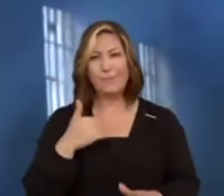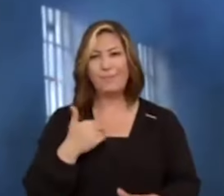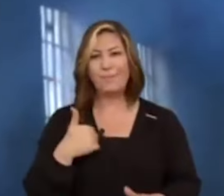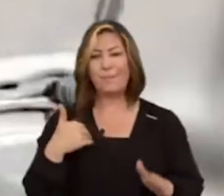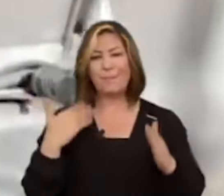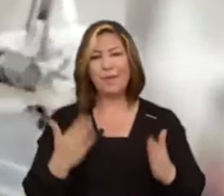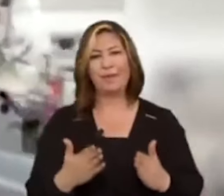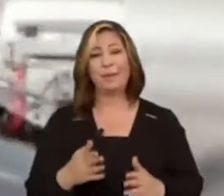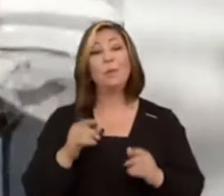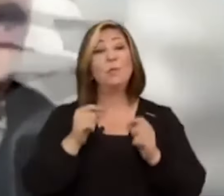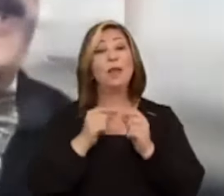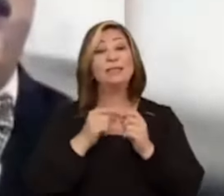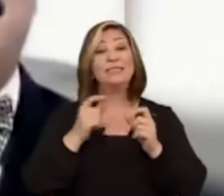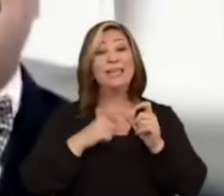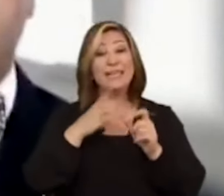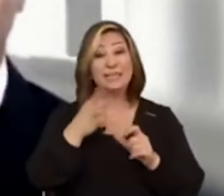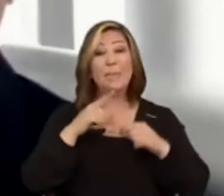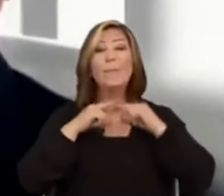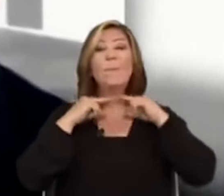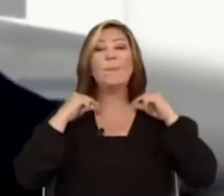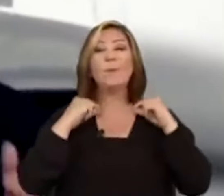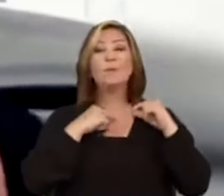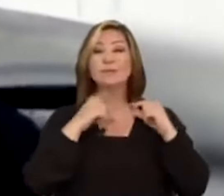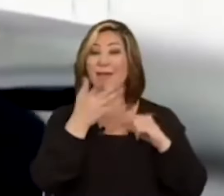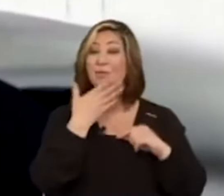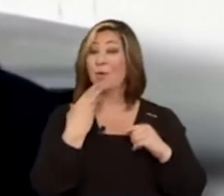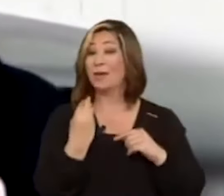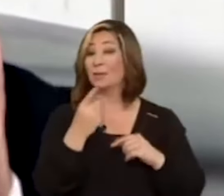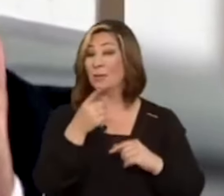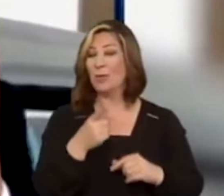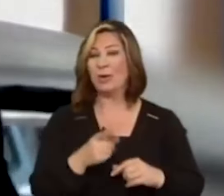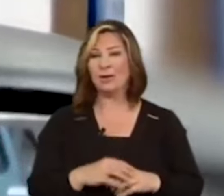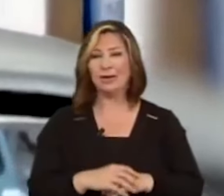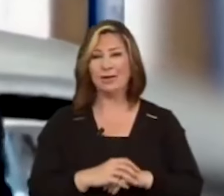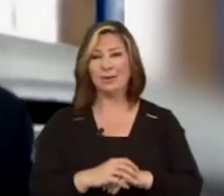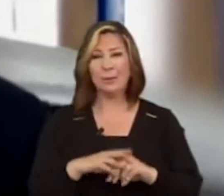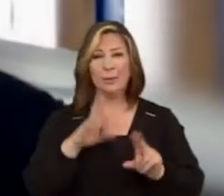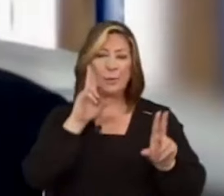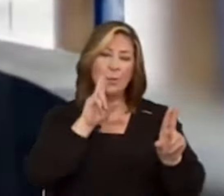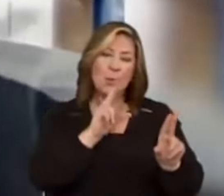Tattım be ya. Bülent Serttaş, Papyon sana çok yakışıyordu.